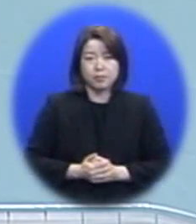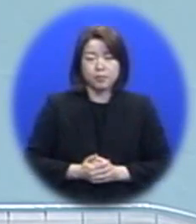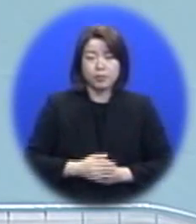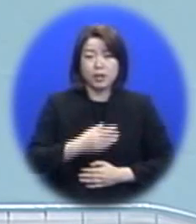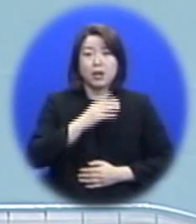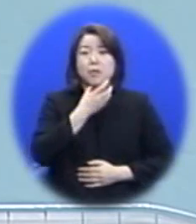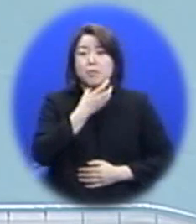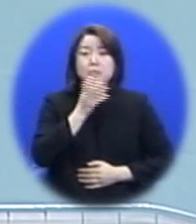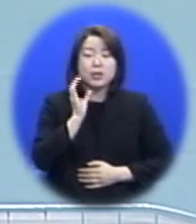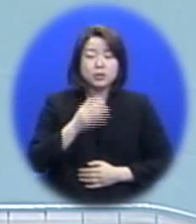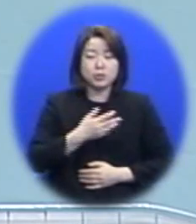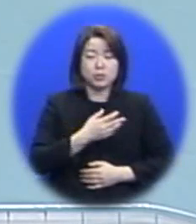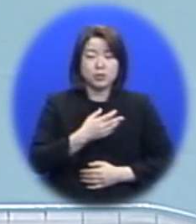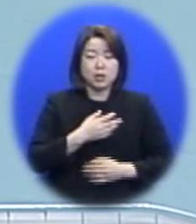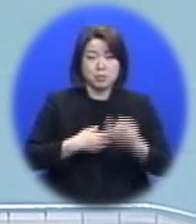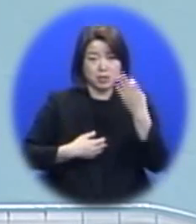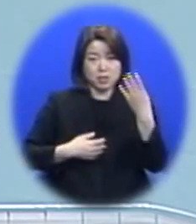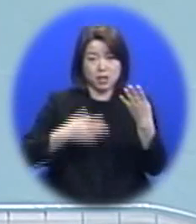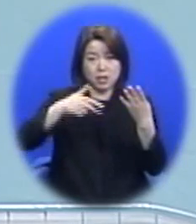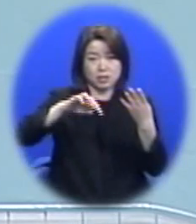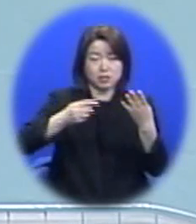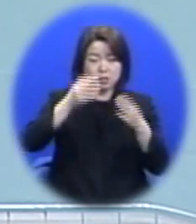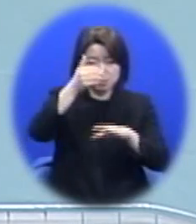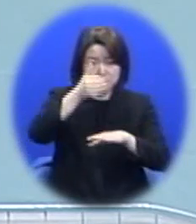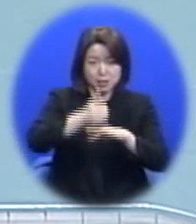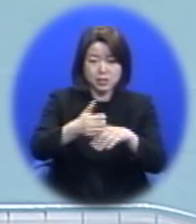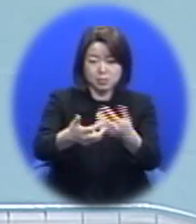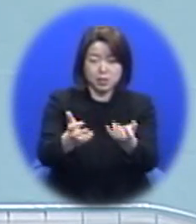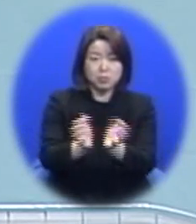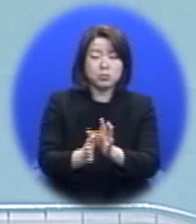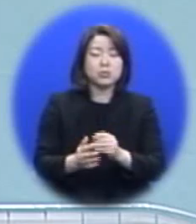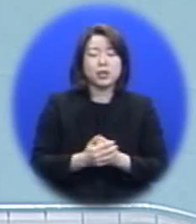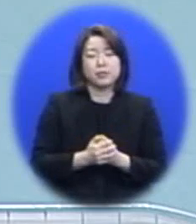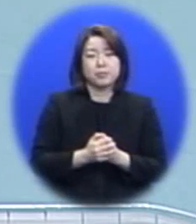베드로 사도가 4절 마지막 절에 이렇게 말합니다.